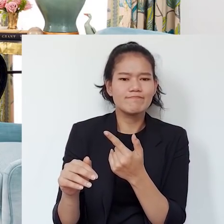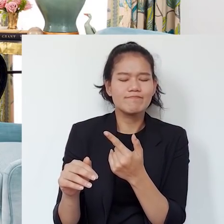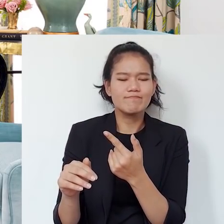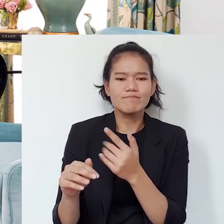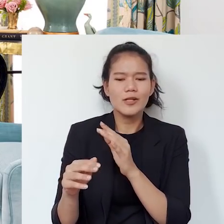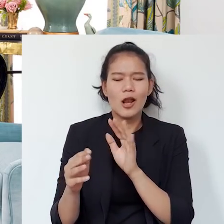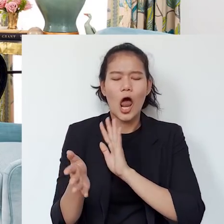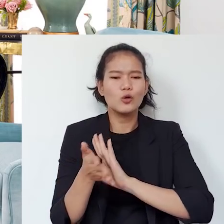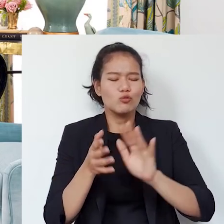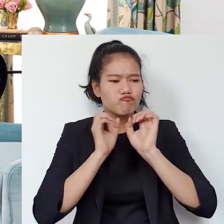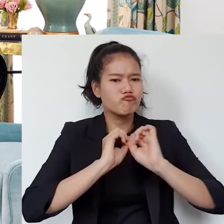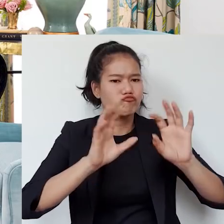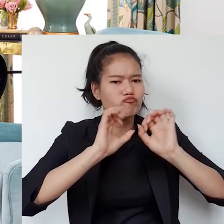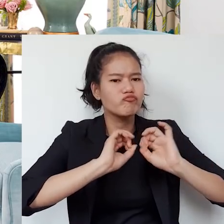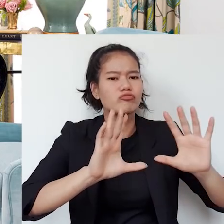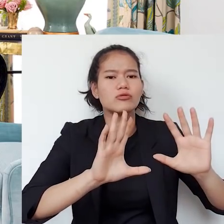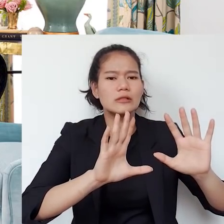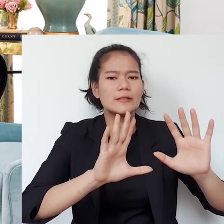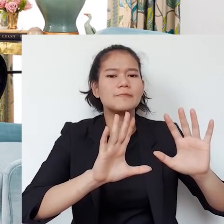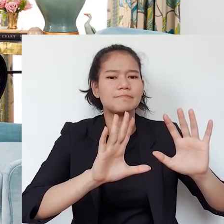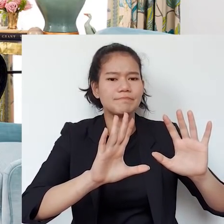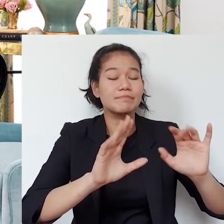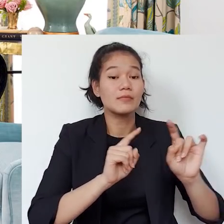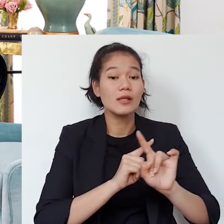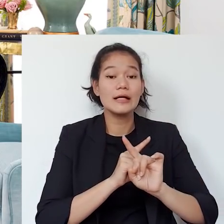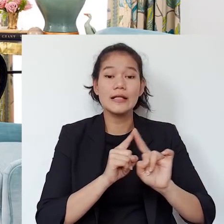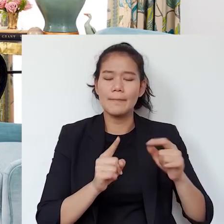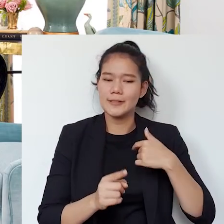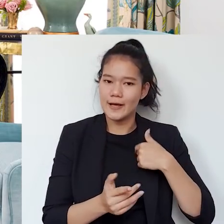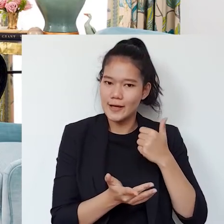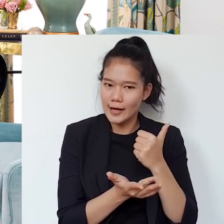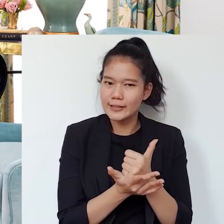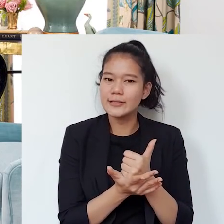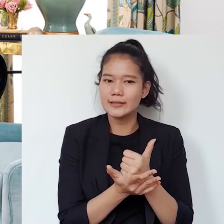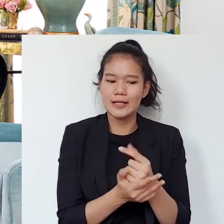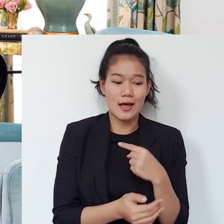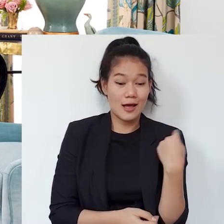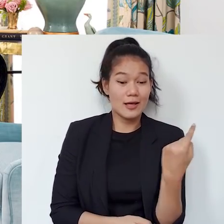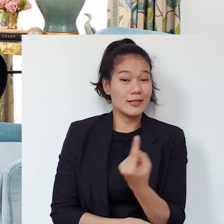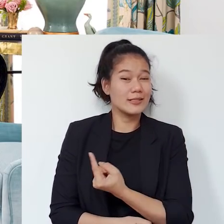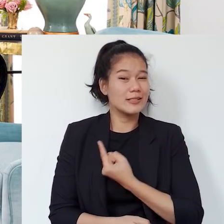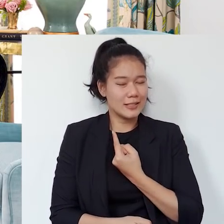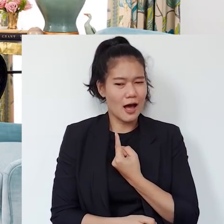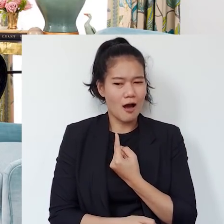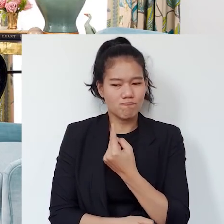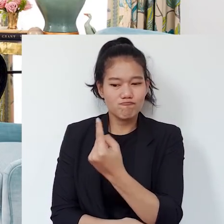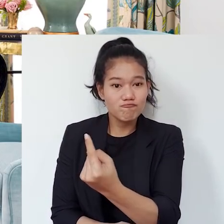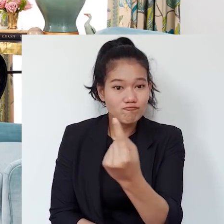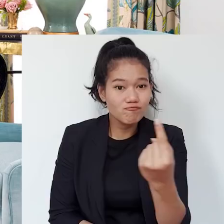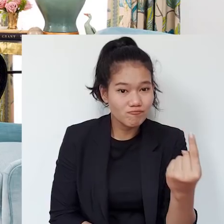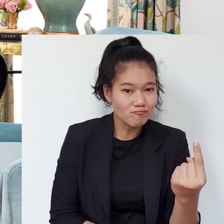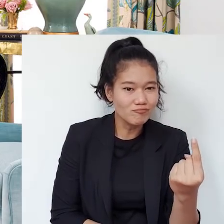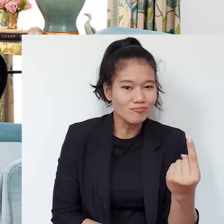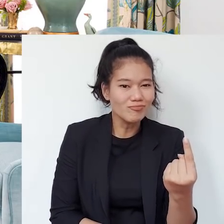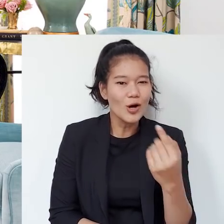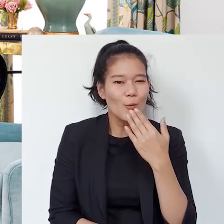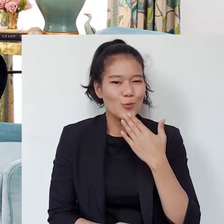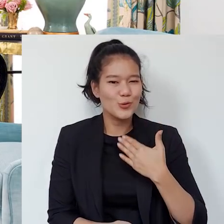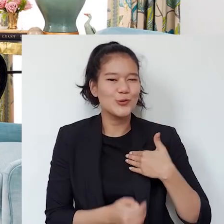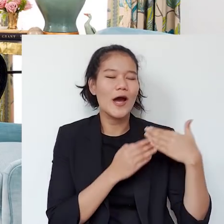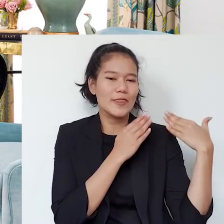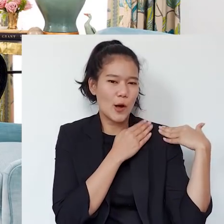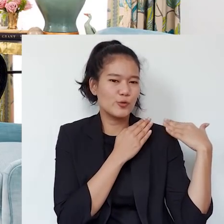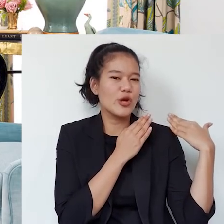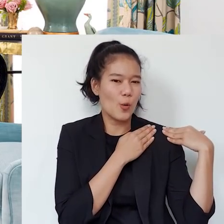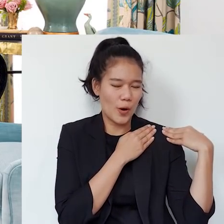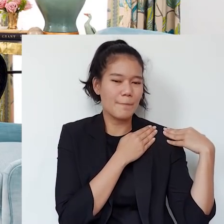kita keluarkan. Tetapi saya yakin kita semua di sini masing-masing adalah orang-orang yang mempunyai rasa